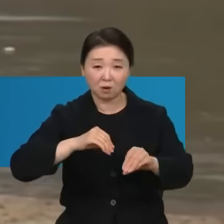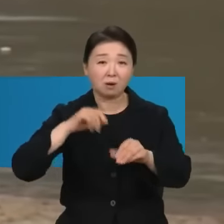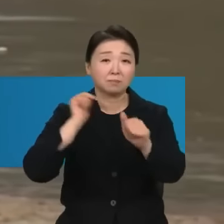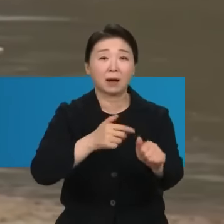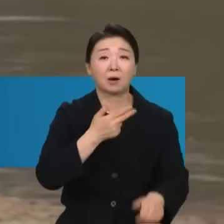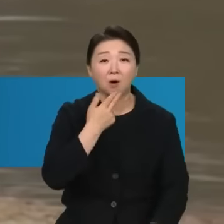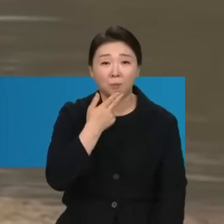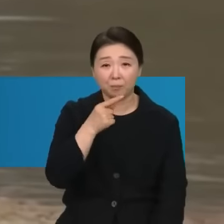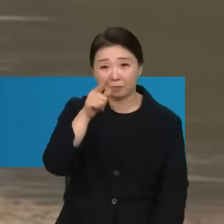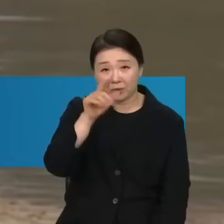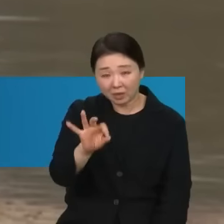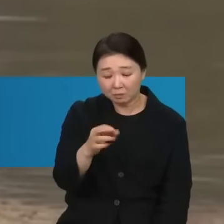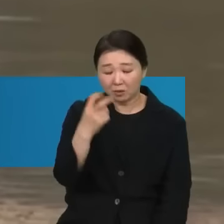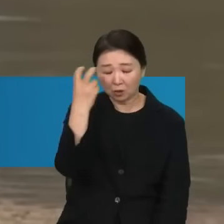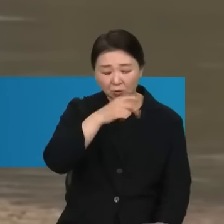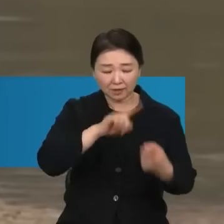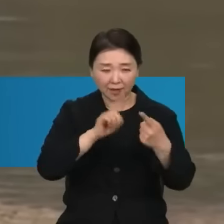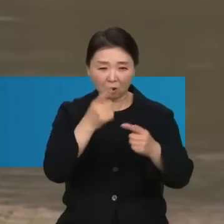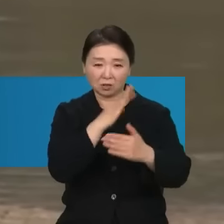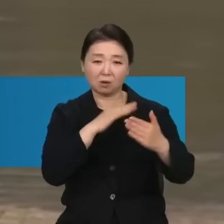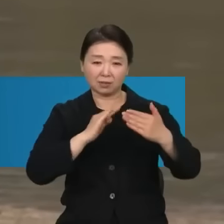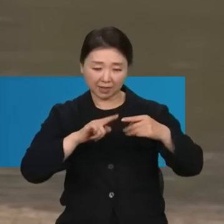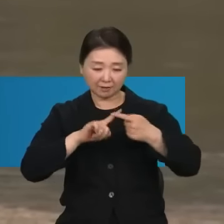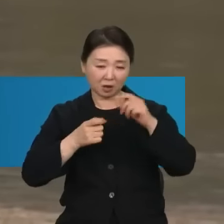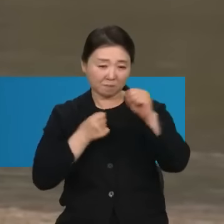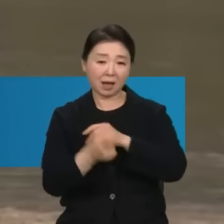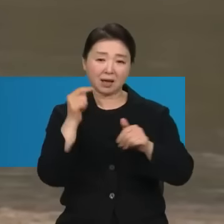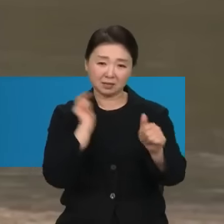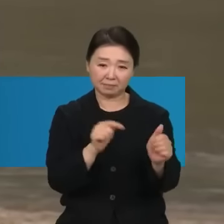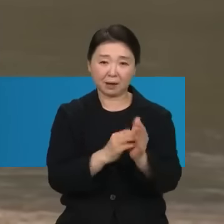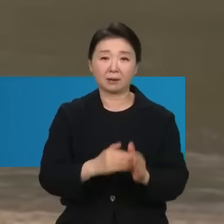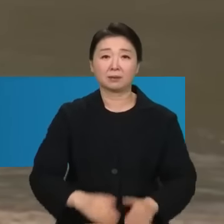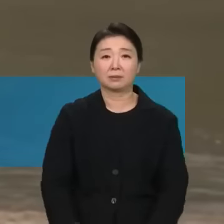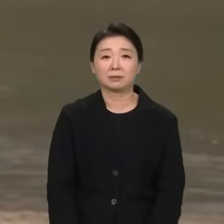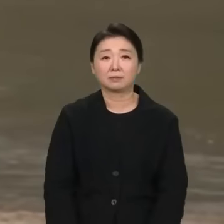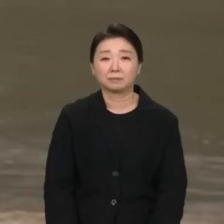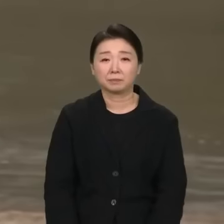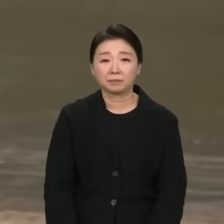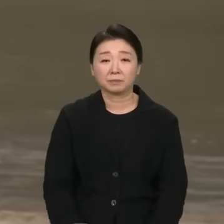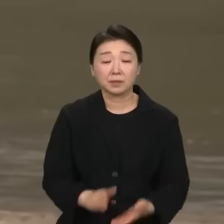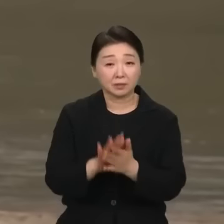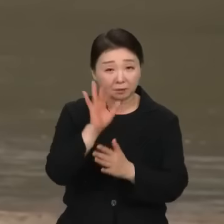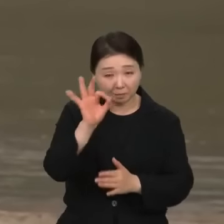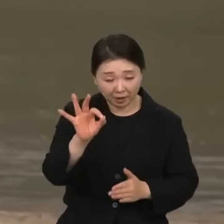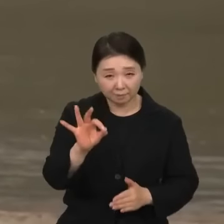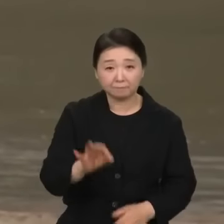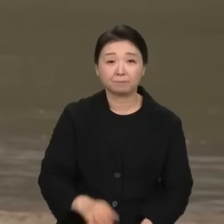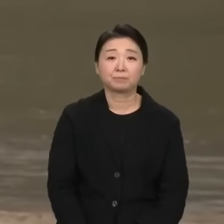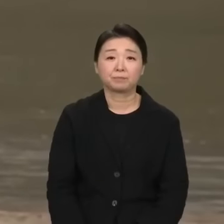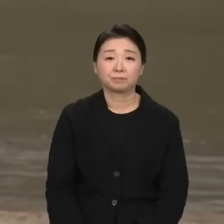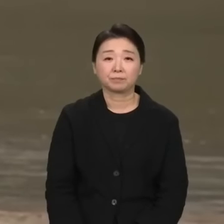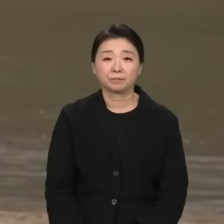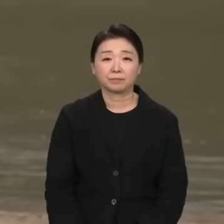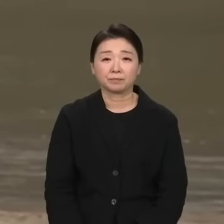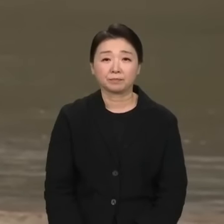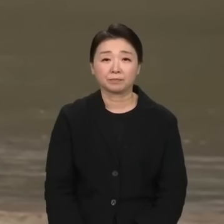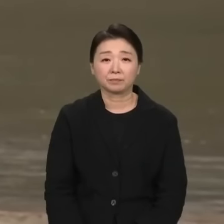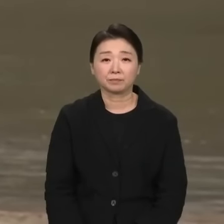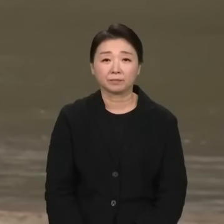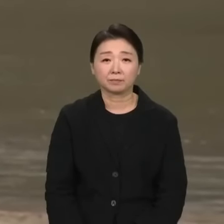사단장이 수색을 정상 진행하란 명령을 내렸다는 취지의 답변이 돌아왔습니다. 직접 들어보시죠. 김민광 기자의 단독 보도입니다.